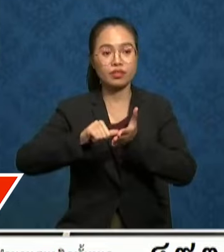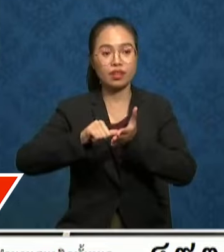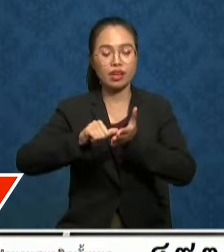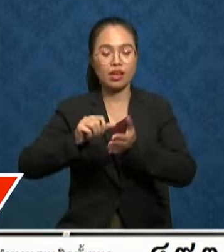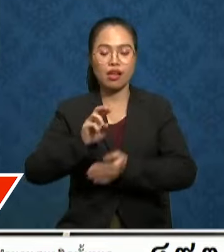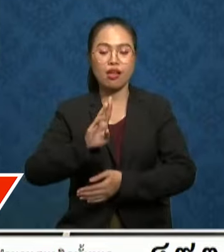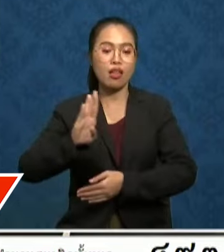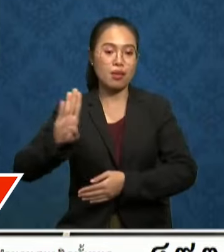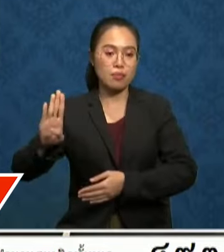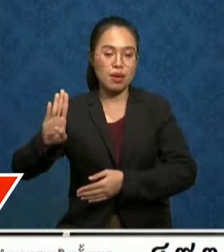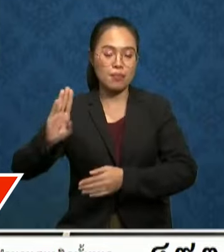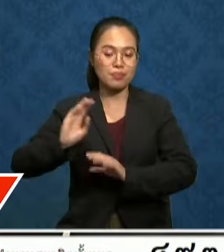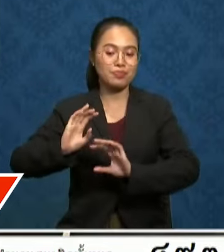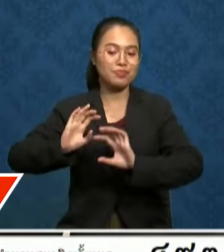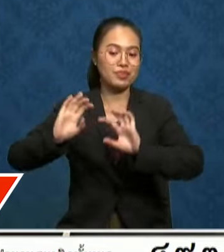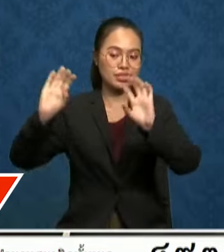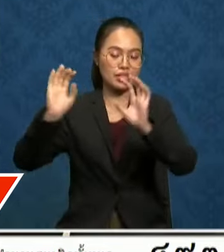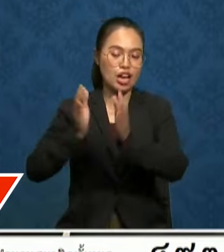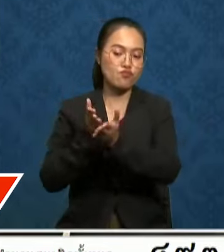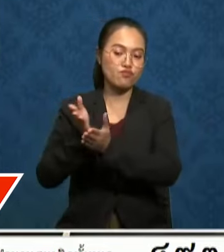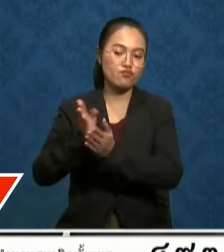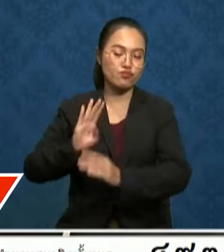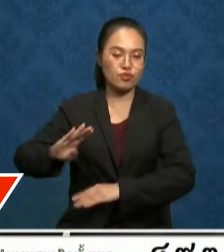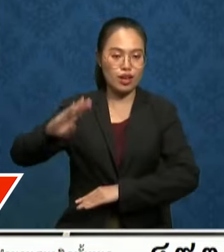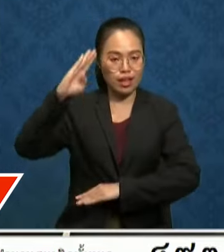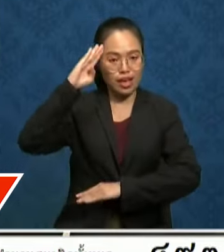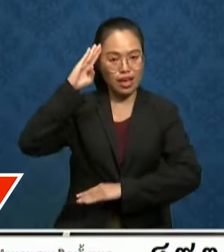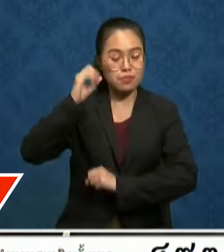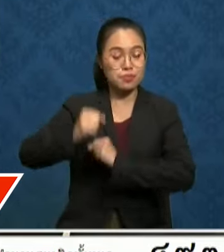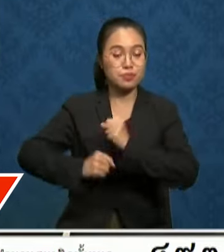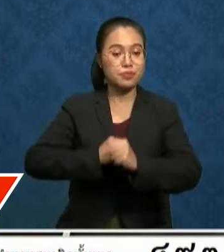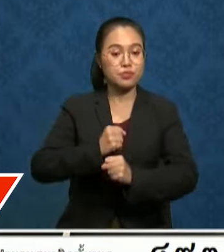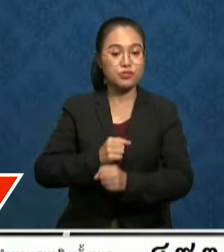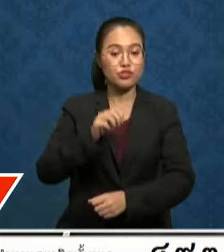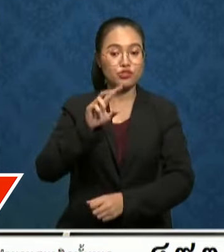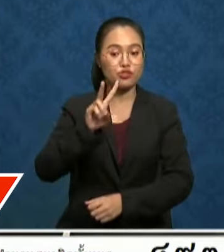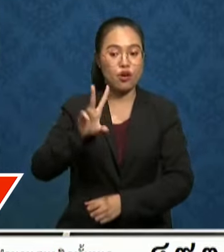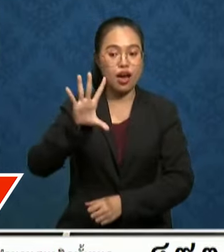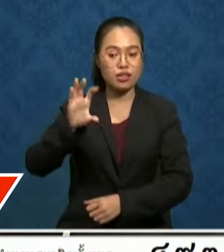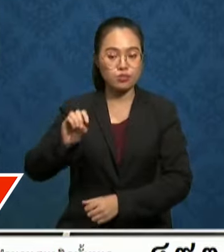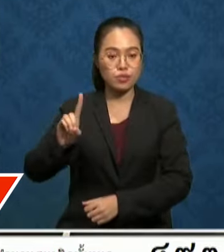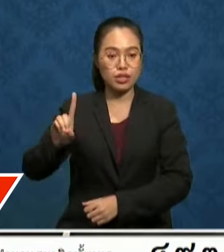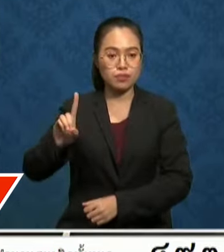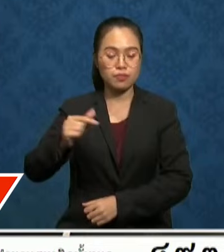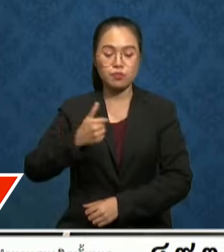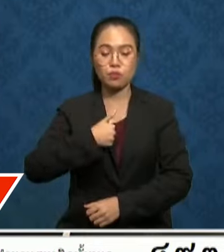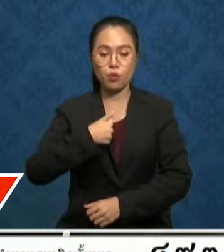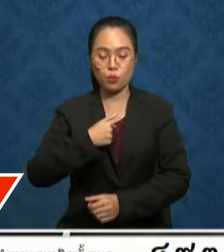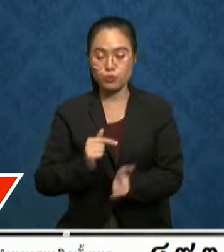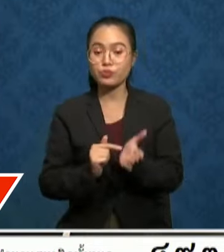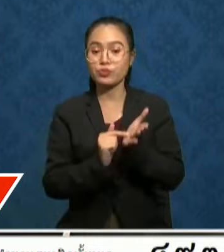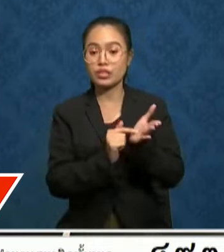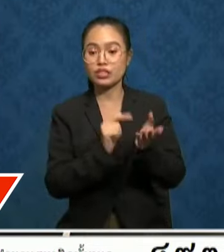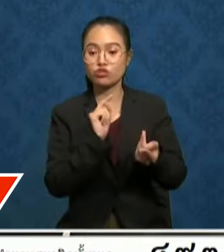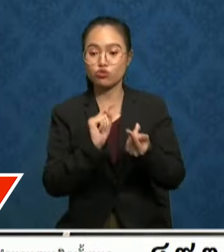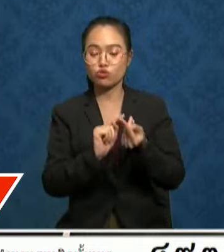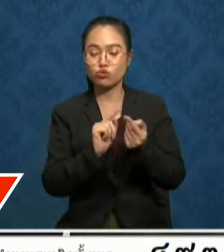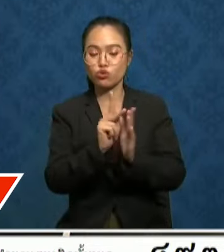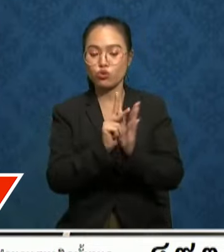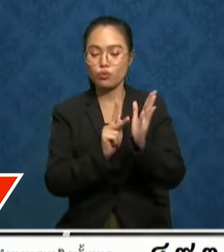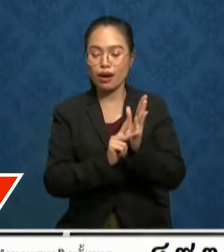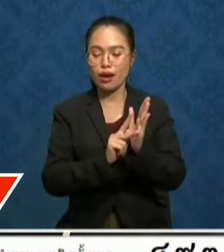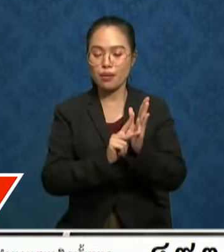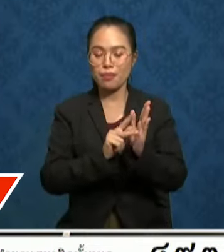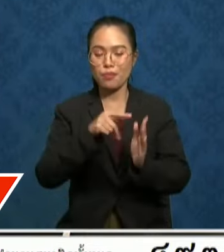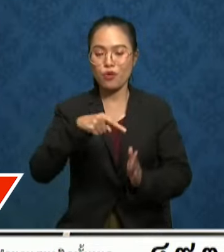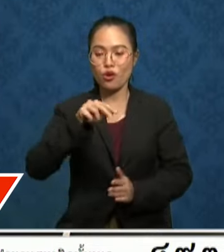บียบราชการกระทรวงกลาโหมพ.ศ. 2551โดยผมตั้งข้อสังเกตอย่างนี้นะครับในพรบ.ดังกล่าวเนี่ยออกโดยสภ